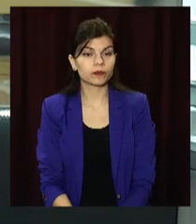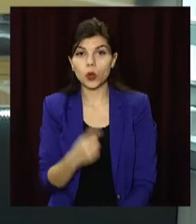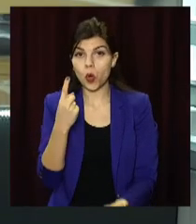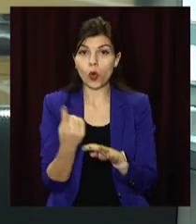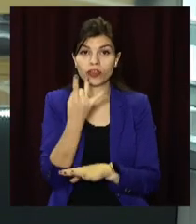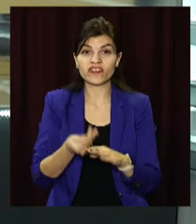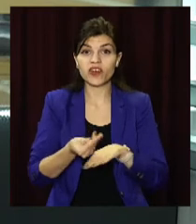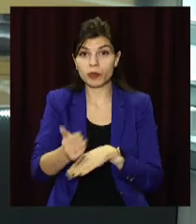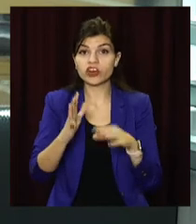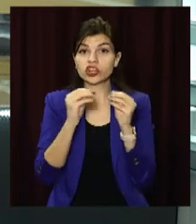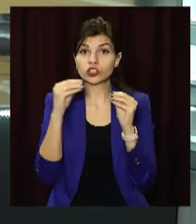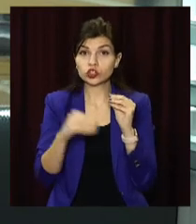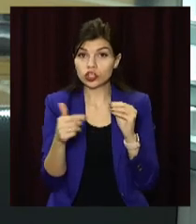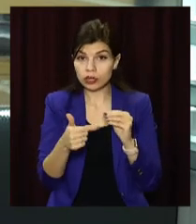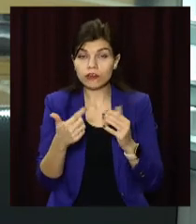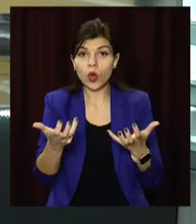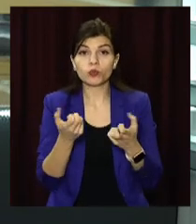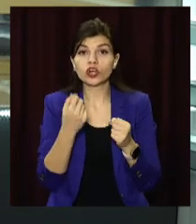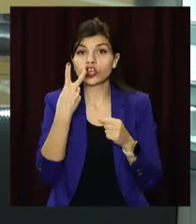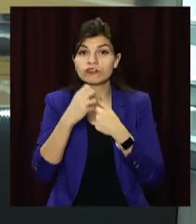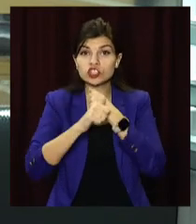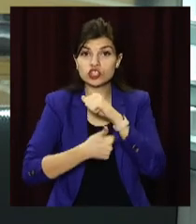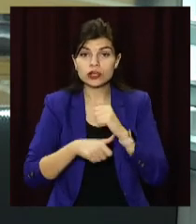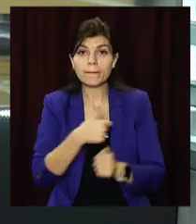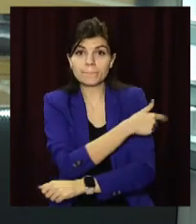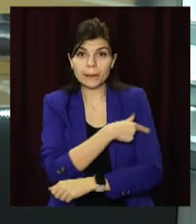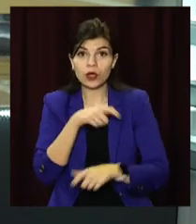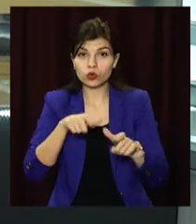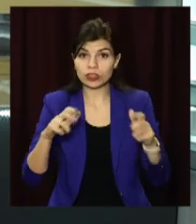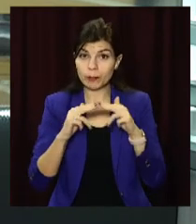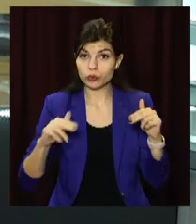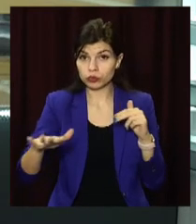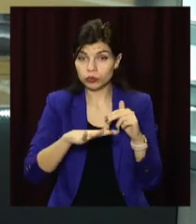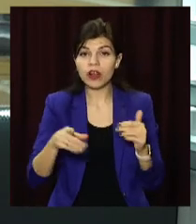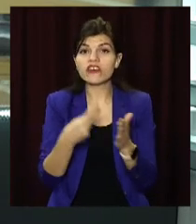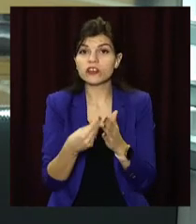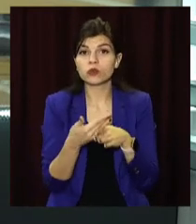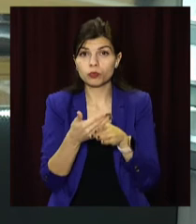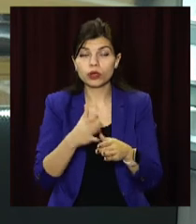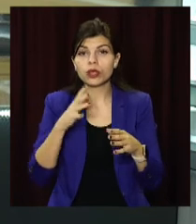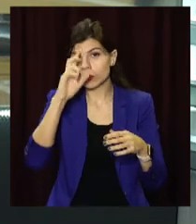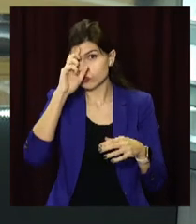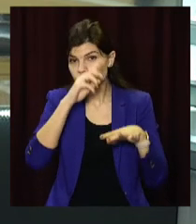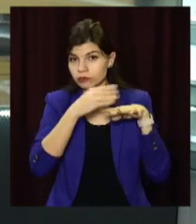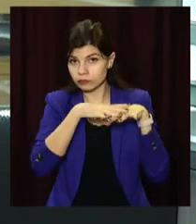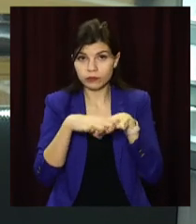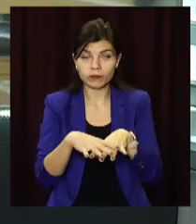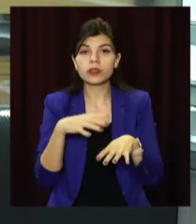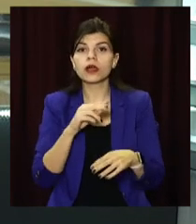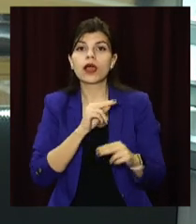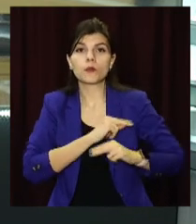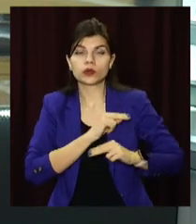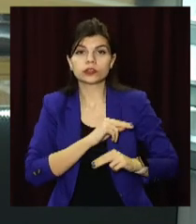Одноразову виплату в 10 тисяч гривень отримали 216 медиків Дніпропетровщини. Фінансову допомогу з обласного бюджету виділили